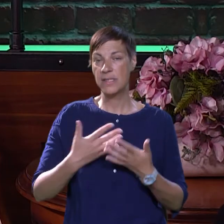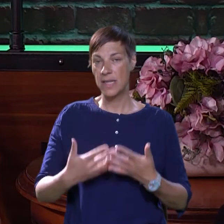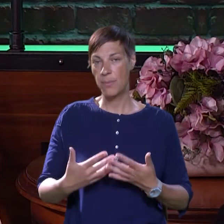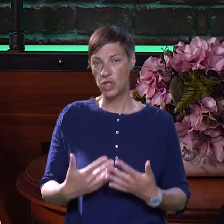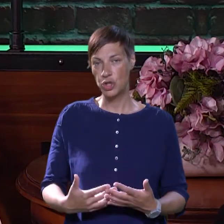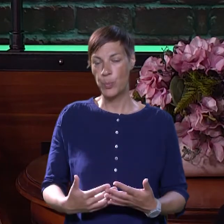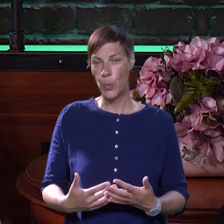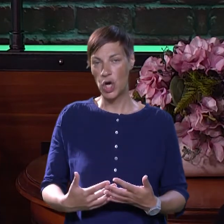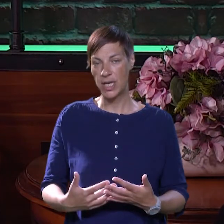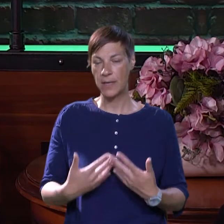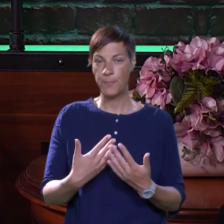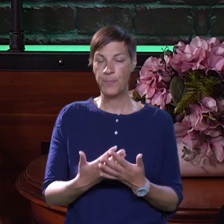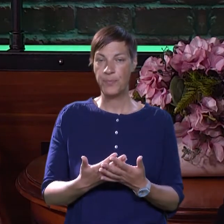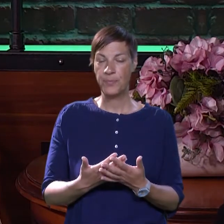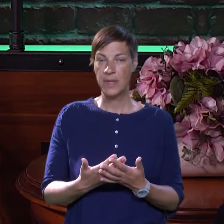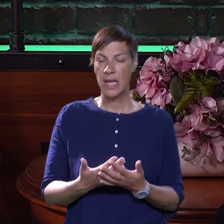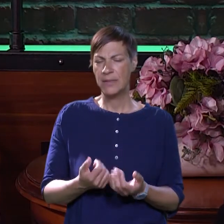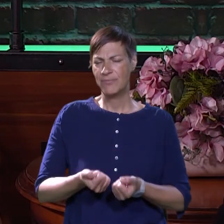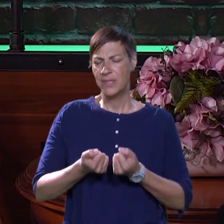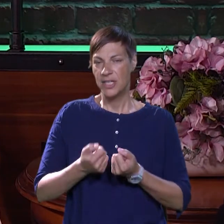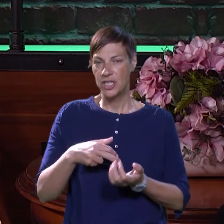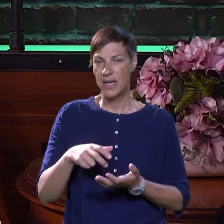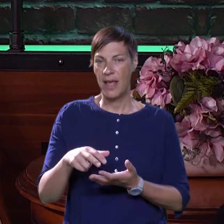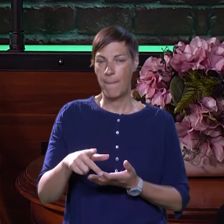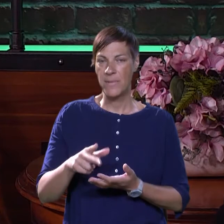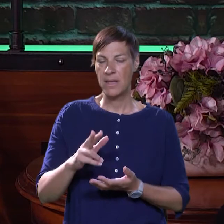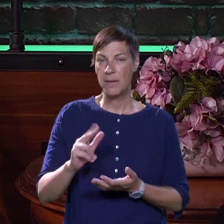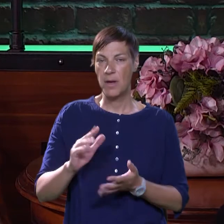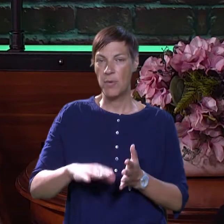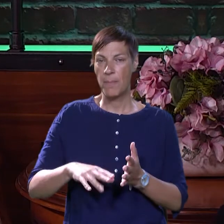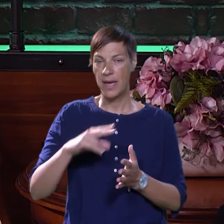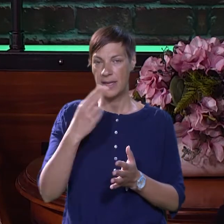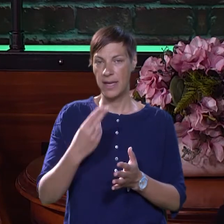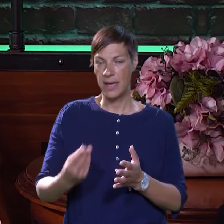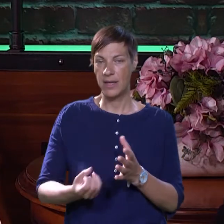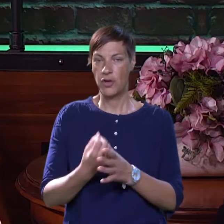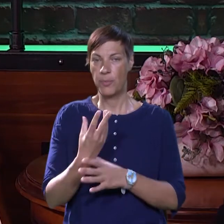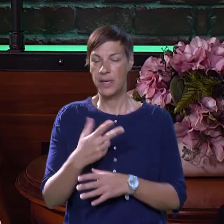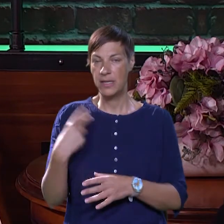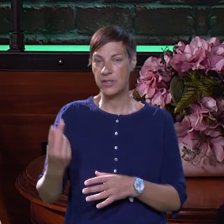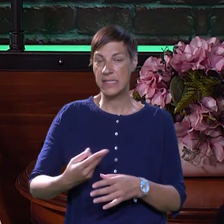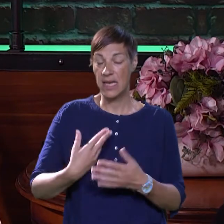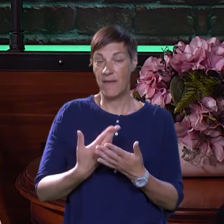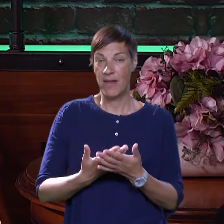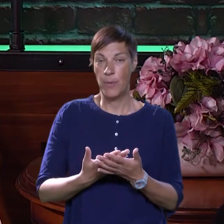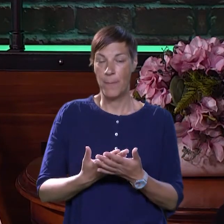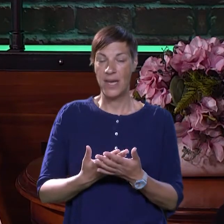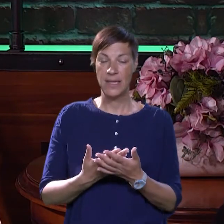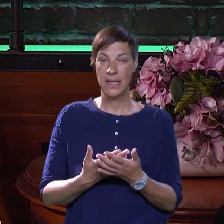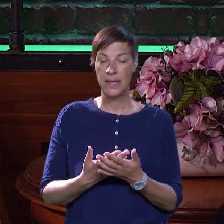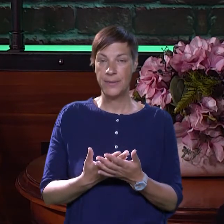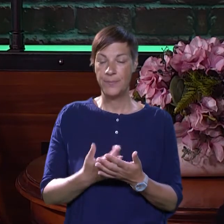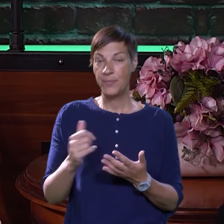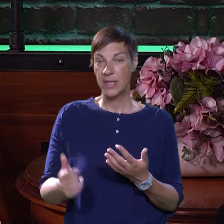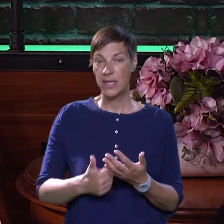postajemo sporiji, stvari nam teže idu, imamo manje energije. I onda se prirodno javlja i ovaj moment.